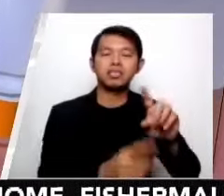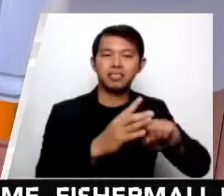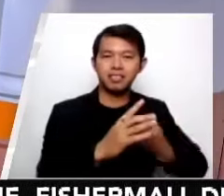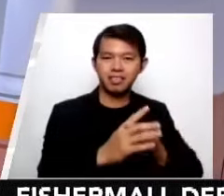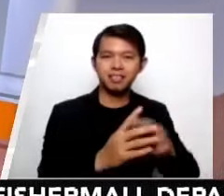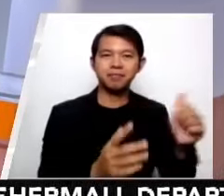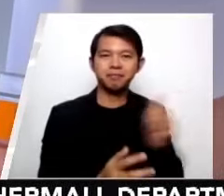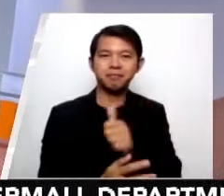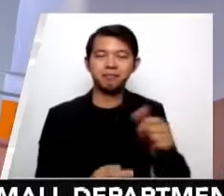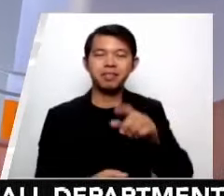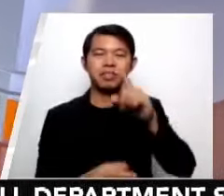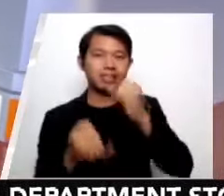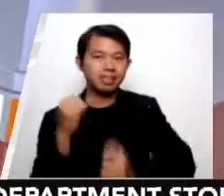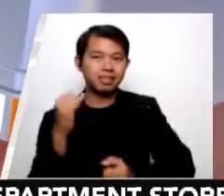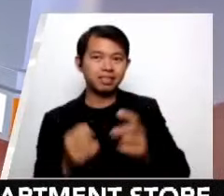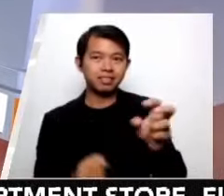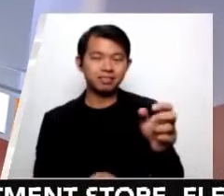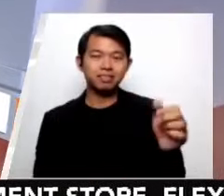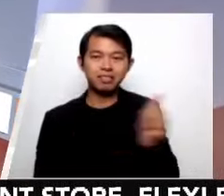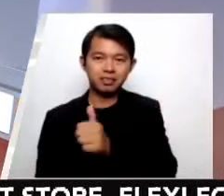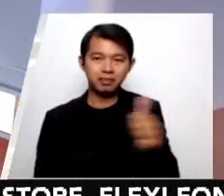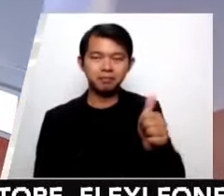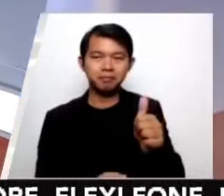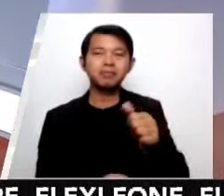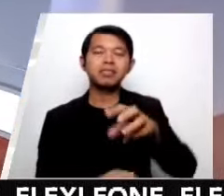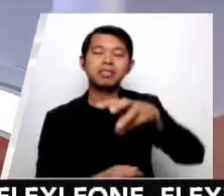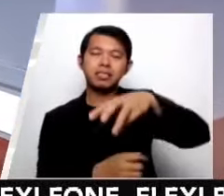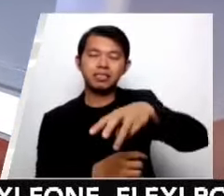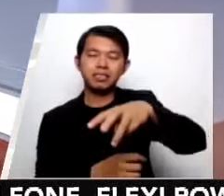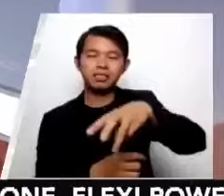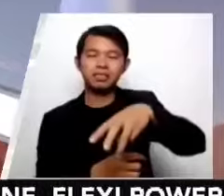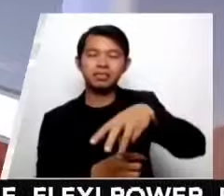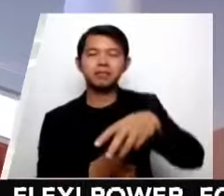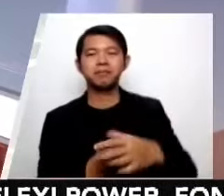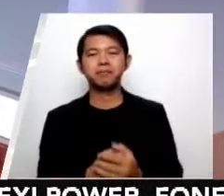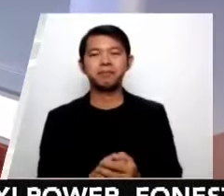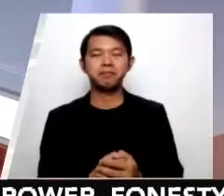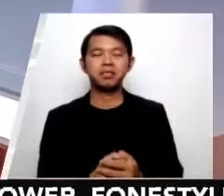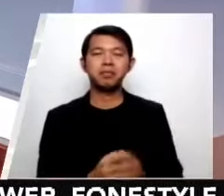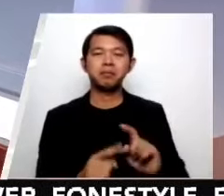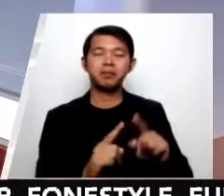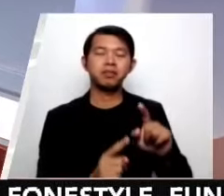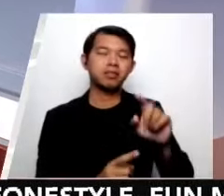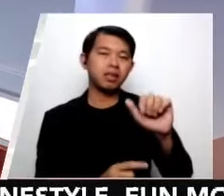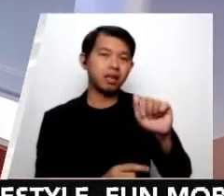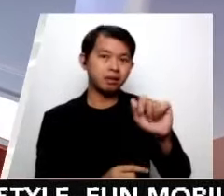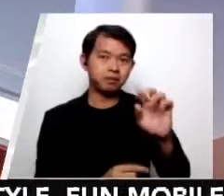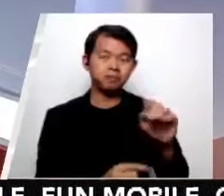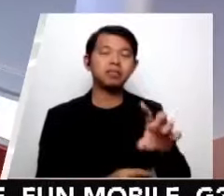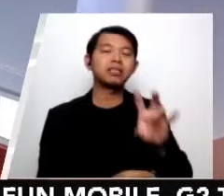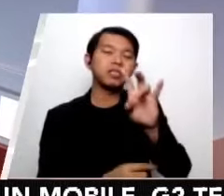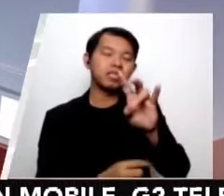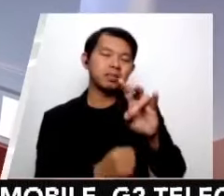na bus o Tutuban pa Alabang, 7 a.m. ang unang biyahe at 9 p.m. ang huling biyahe.